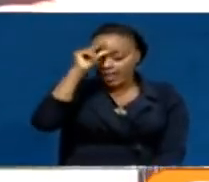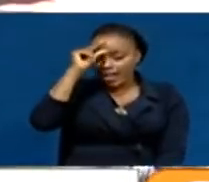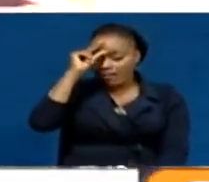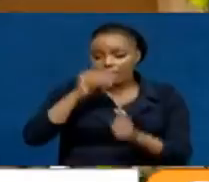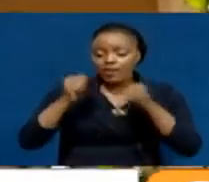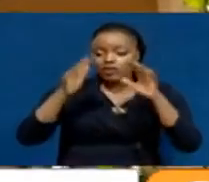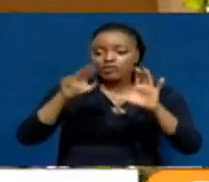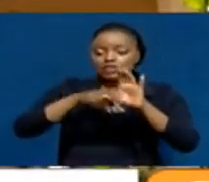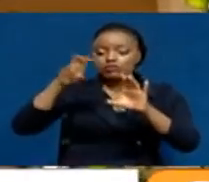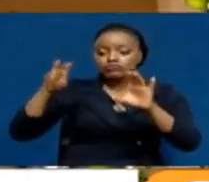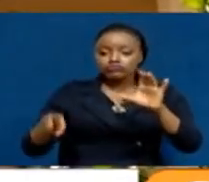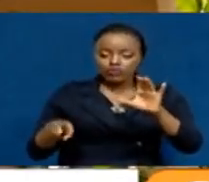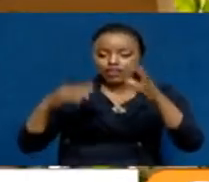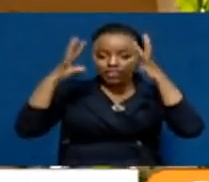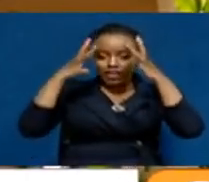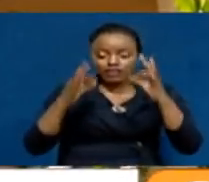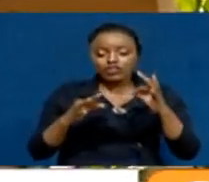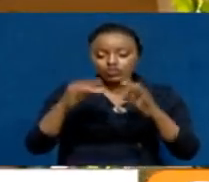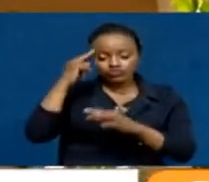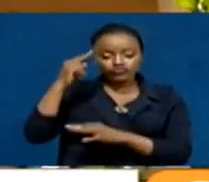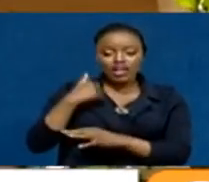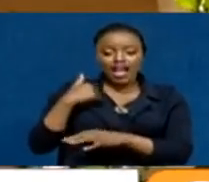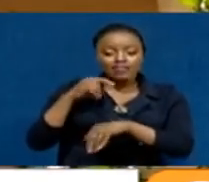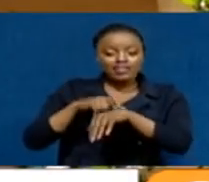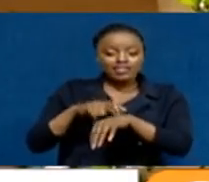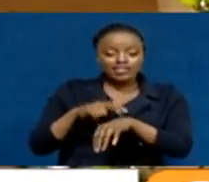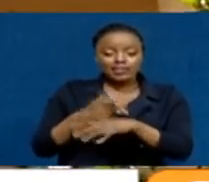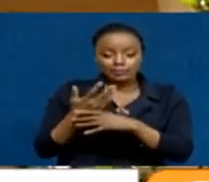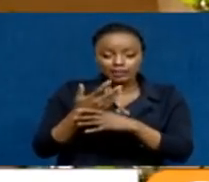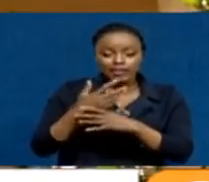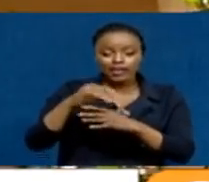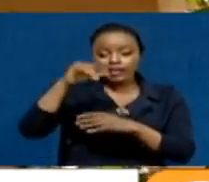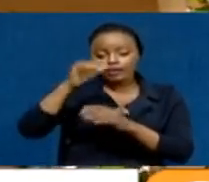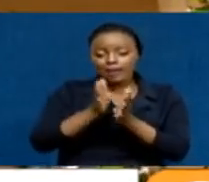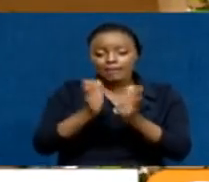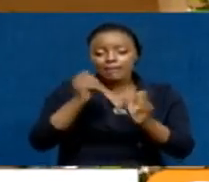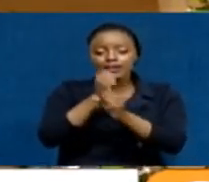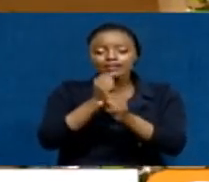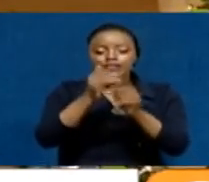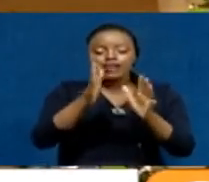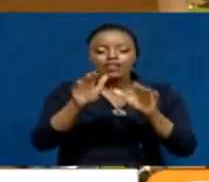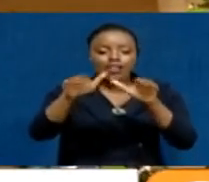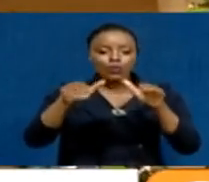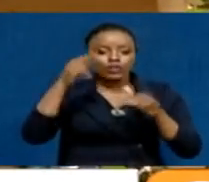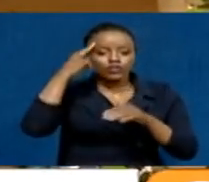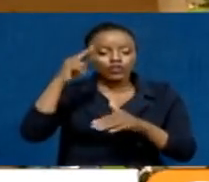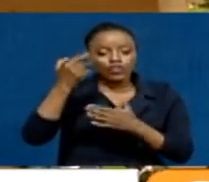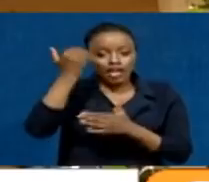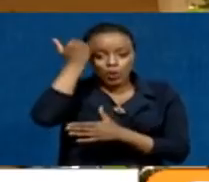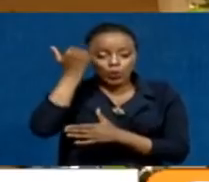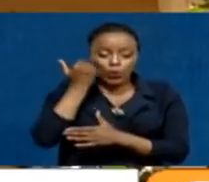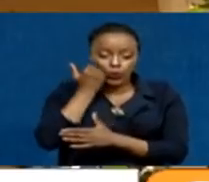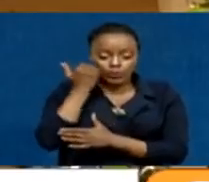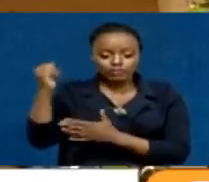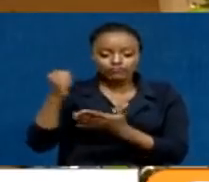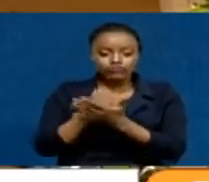serikali kujiuzulu. Hatua ya Natembeya inajiri wakati ambapo maafisa wa umma wanasubiria uamuzi wa mahakama